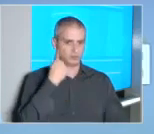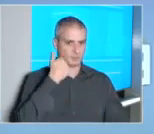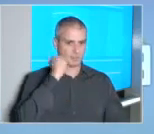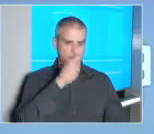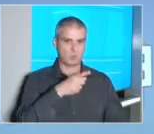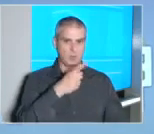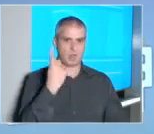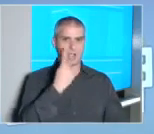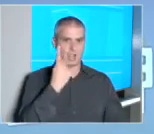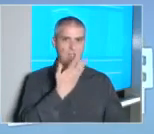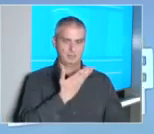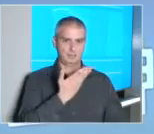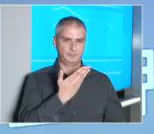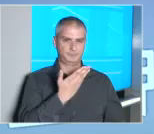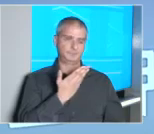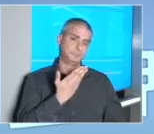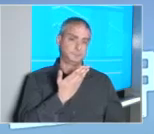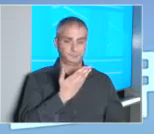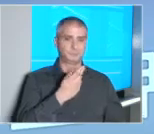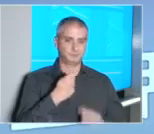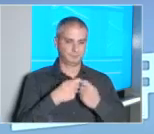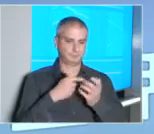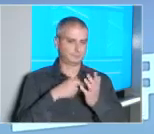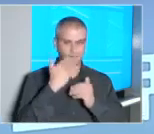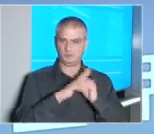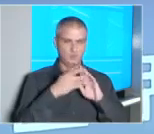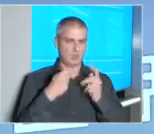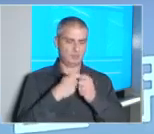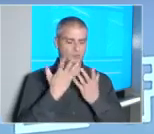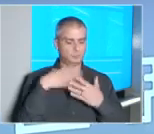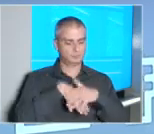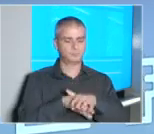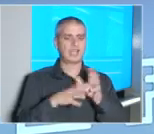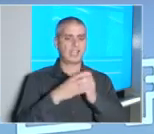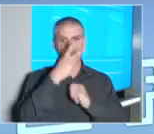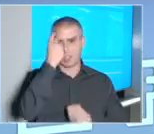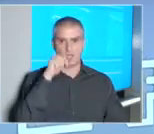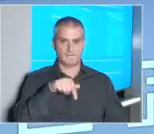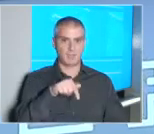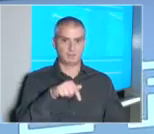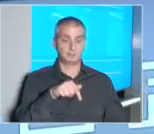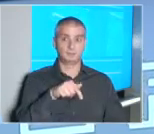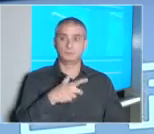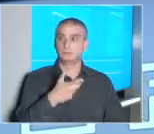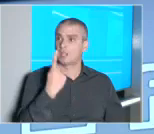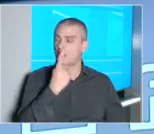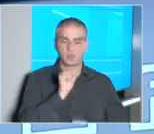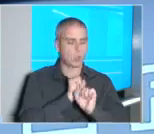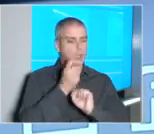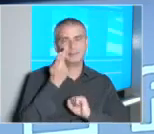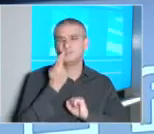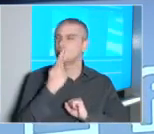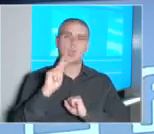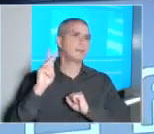אתמול דווקא את אחד ה... וזה קשור, כי בסוף הכל קשור להתאמות של החברה הערבית כאן אצלנו. את אחד האוהדים